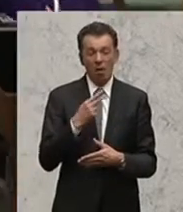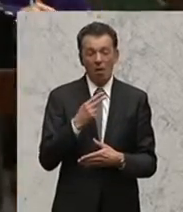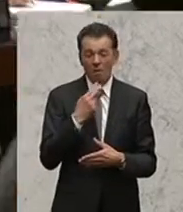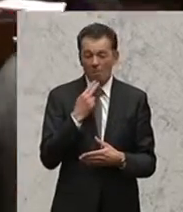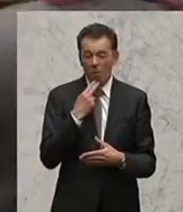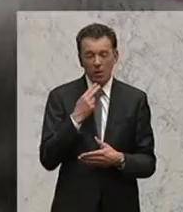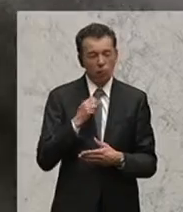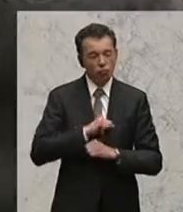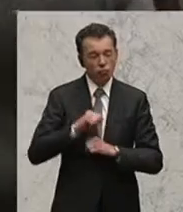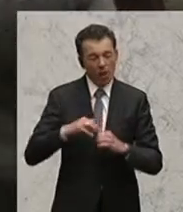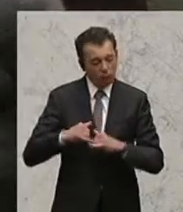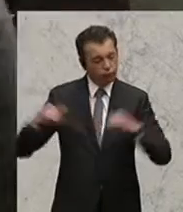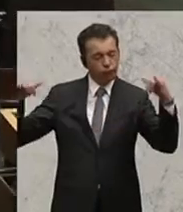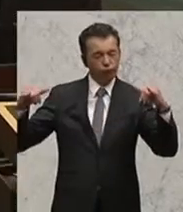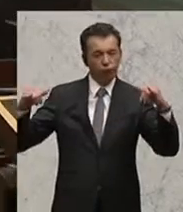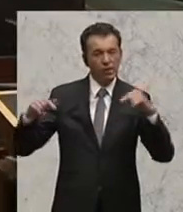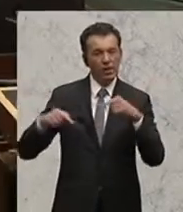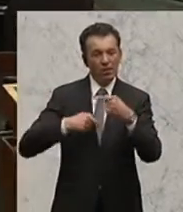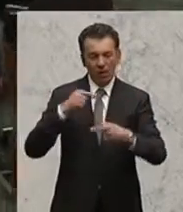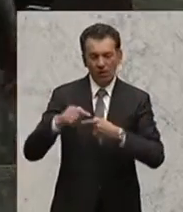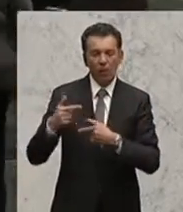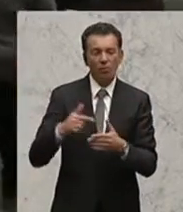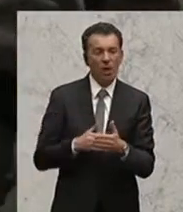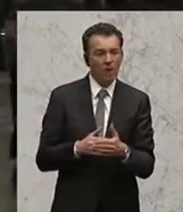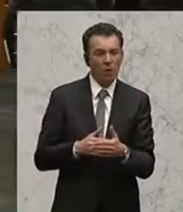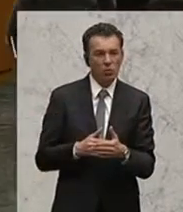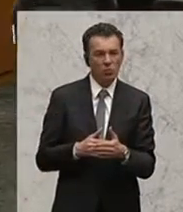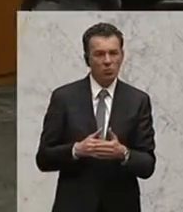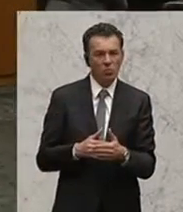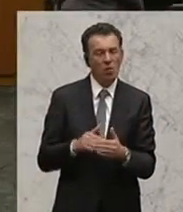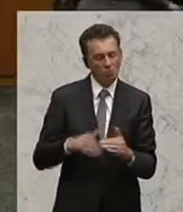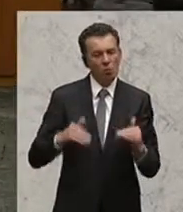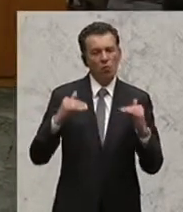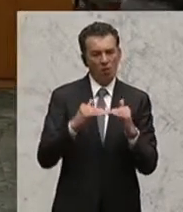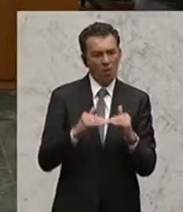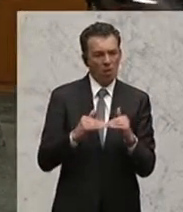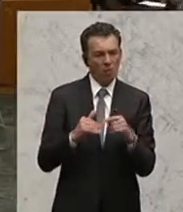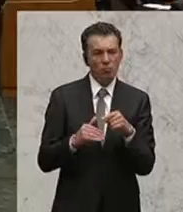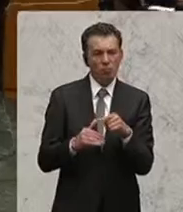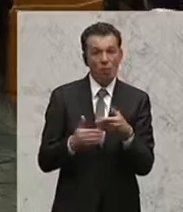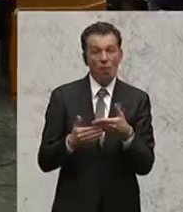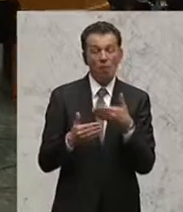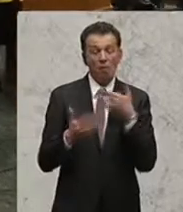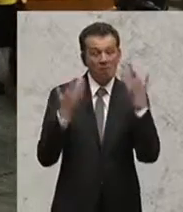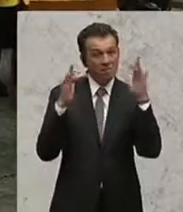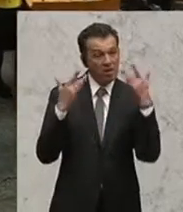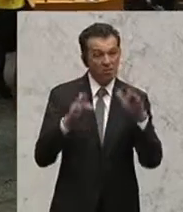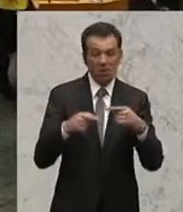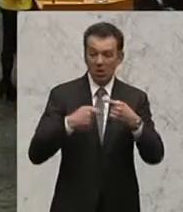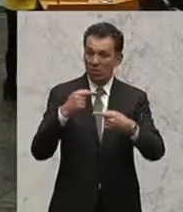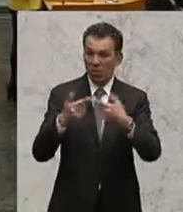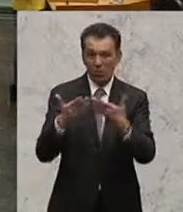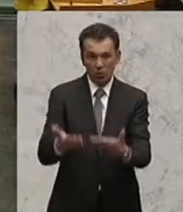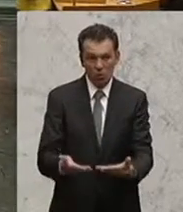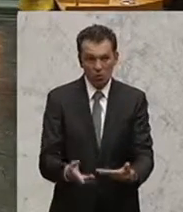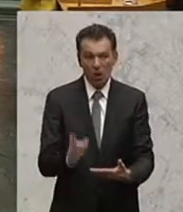Wachstumskurs begeben hat, war diese Entwicklung im Jahr 2000, und ich glaube, so fair muss man sein, so sicherlich nicht vorhersehbar. Aber